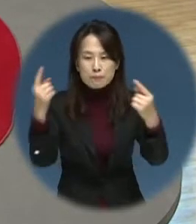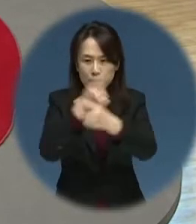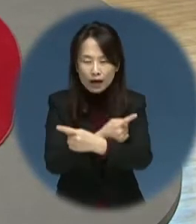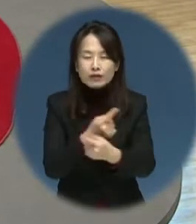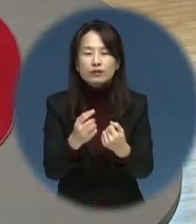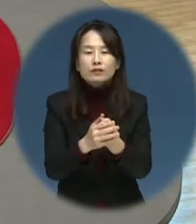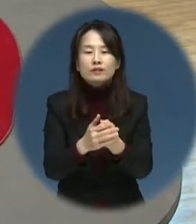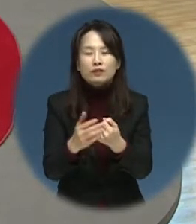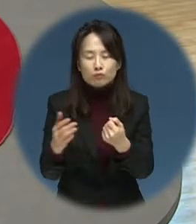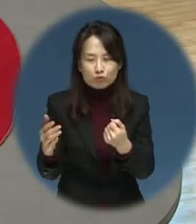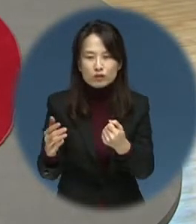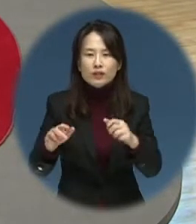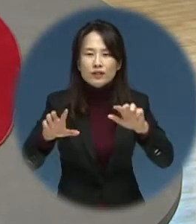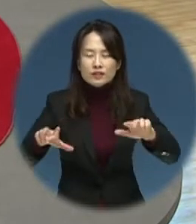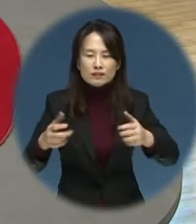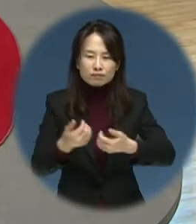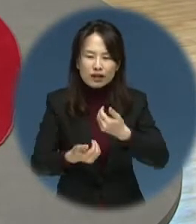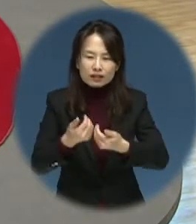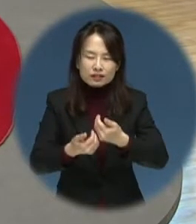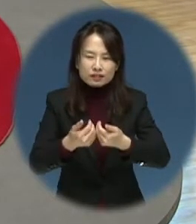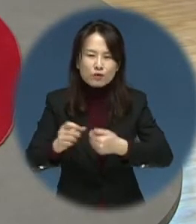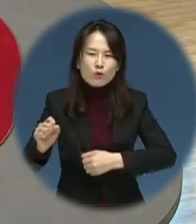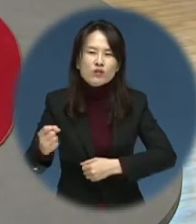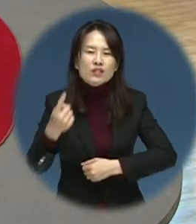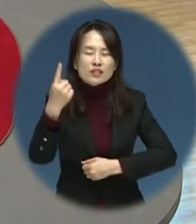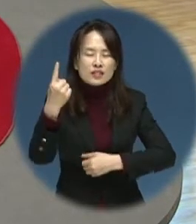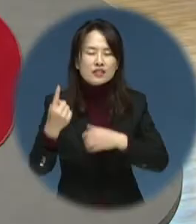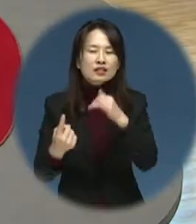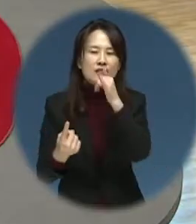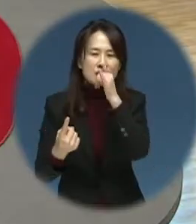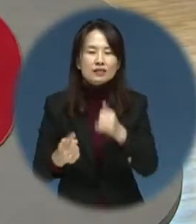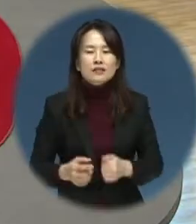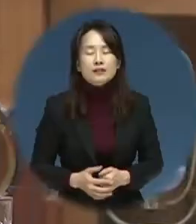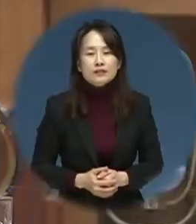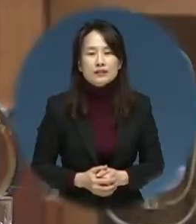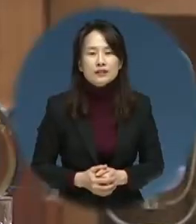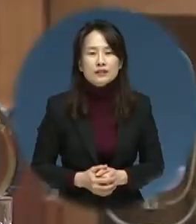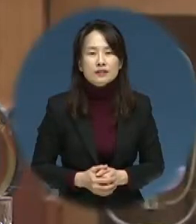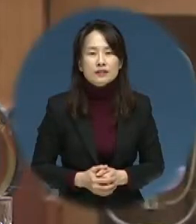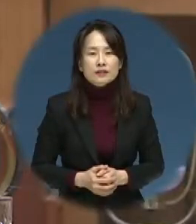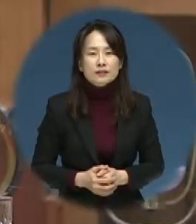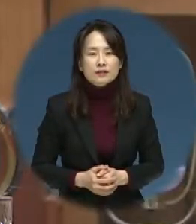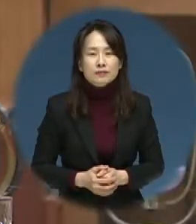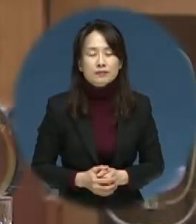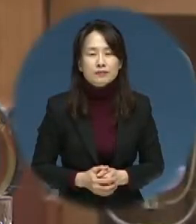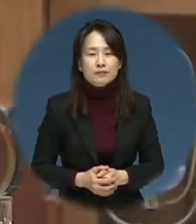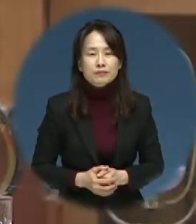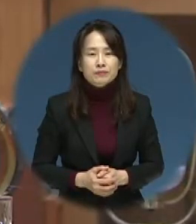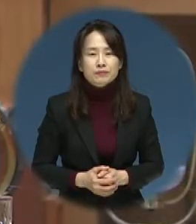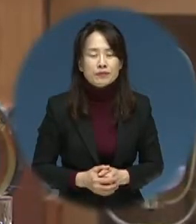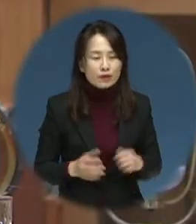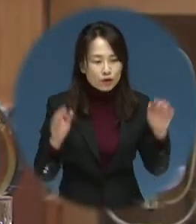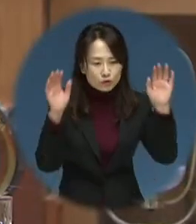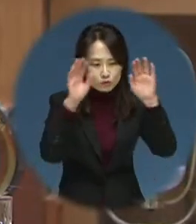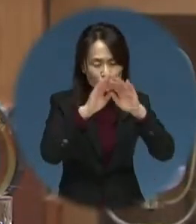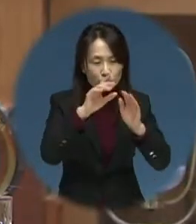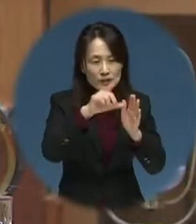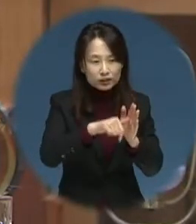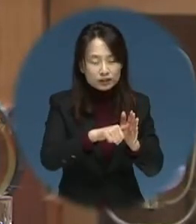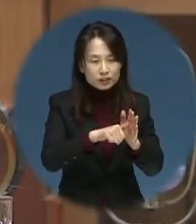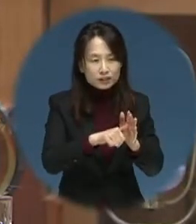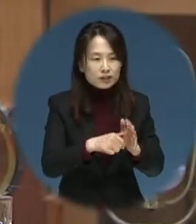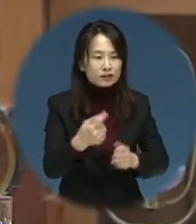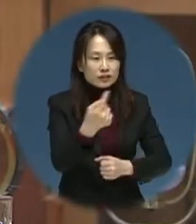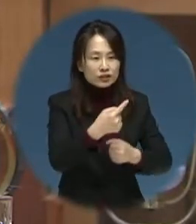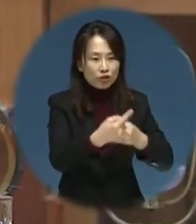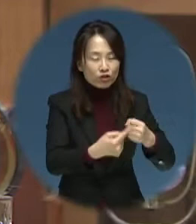이제 오늘날 큰 갈등의 이제 원인이 된 거죠. 그렇게 따지면 그 암흑의식이라고 칭한 그